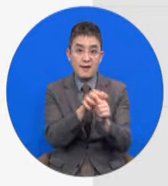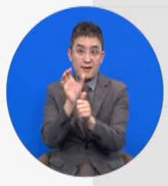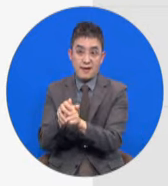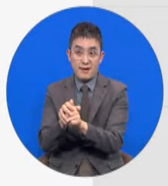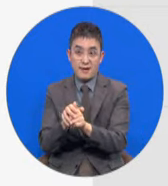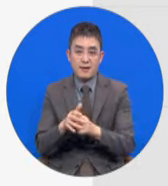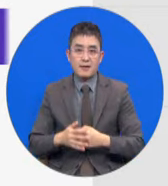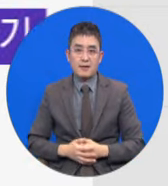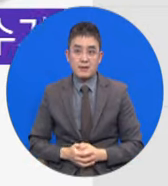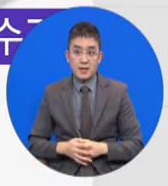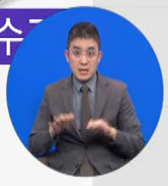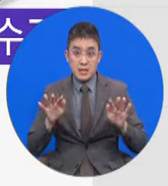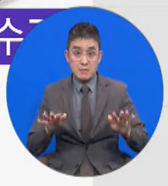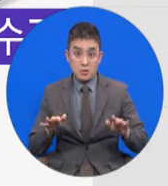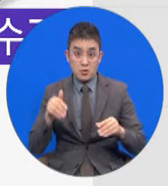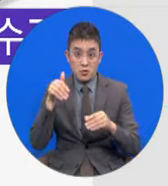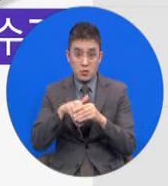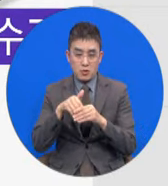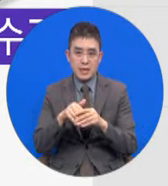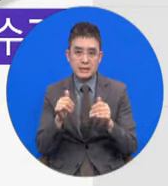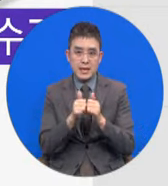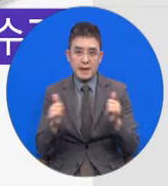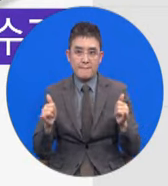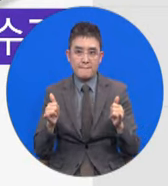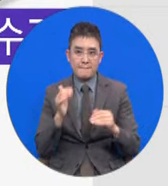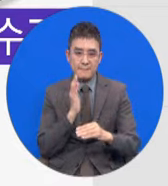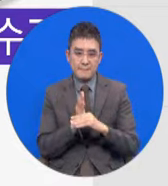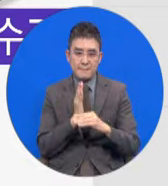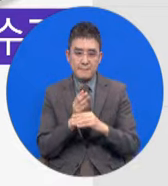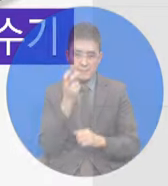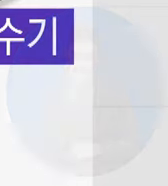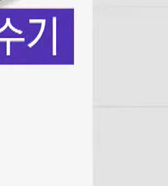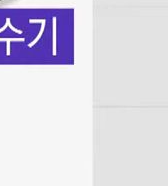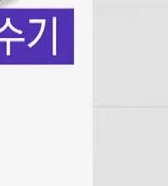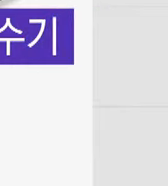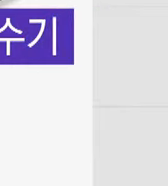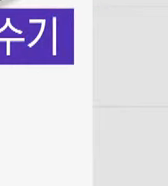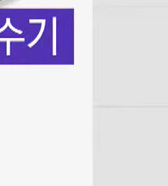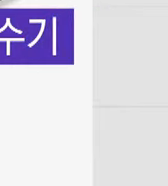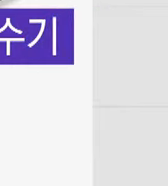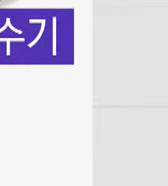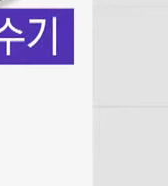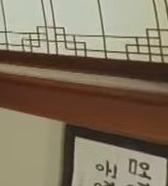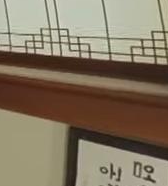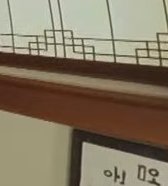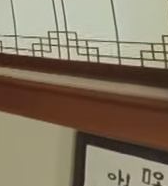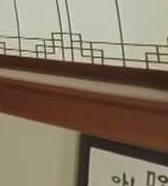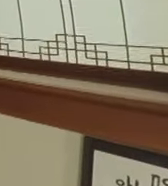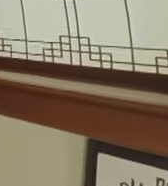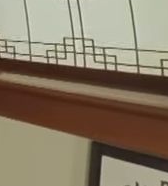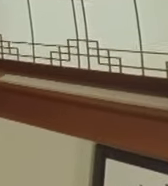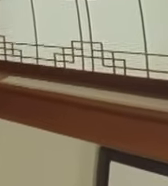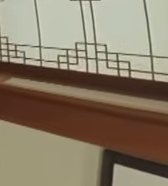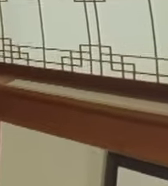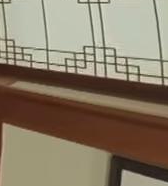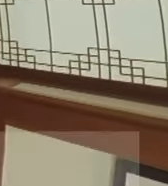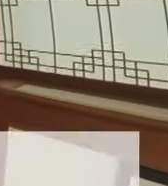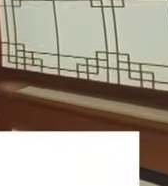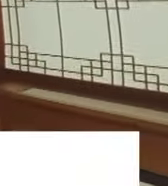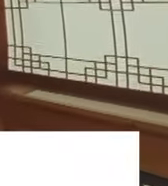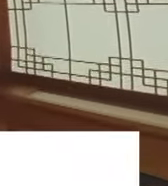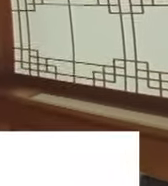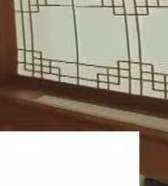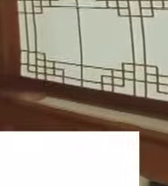전부였지만 이번 총선부터 사람이 확인하는 수검표 단계가 중간에 추가됐습니다. 선관위는 단계가